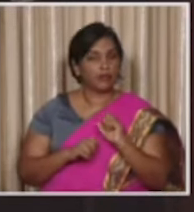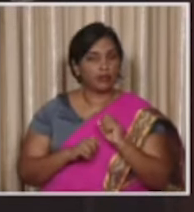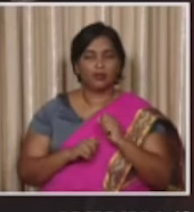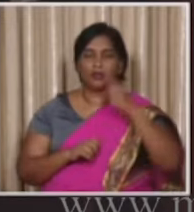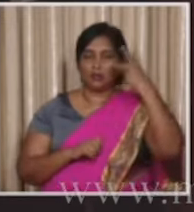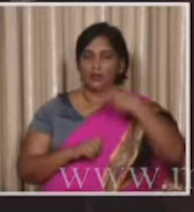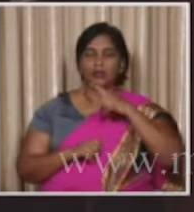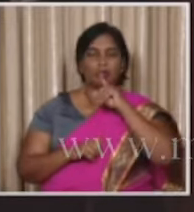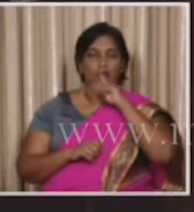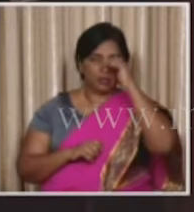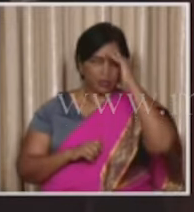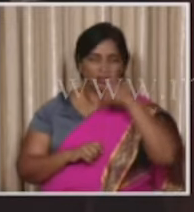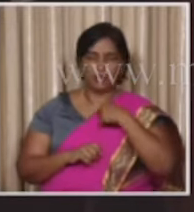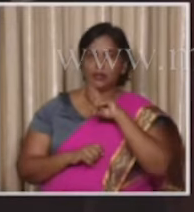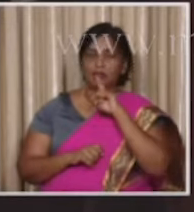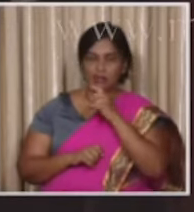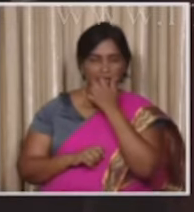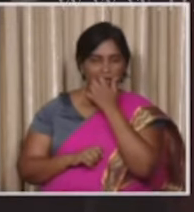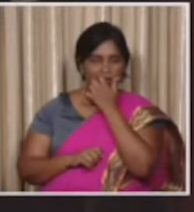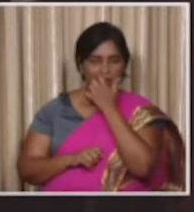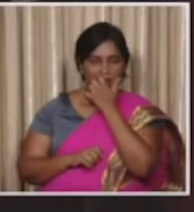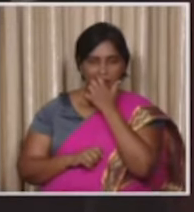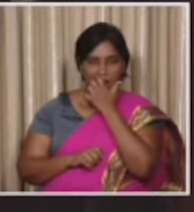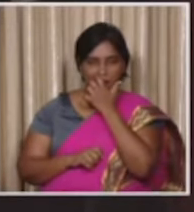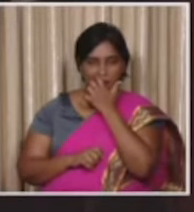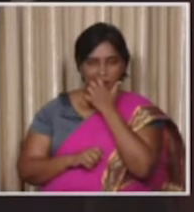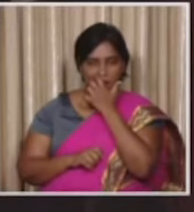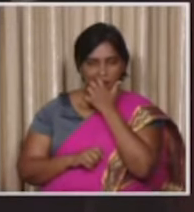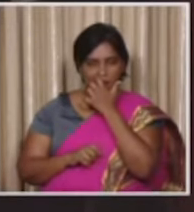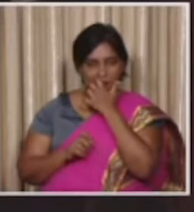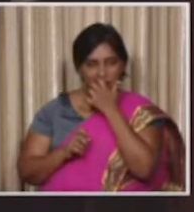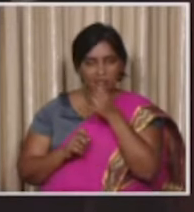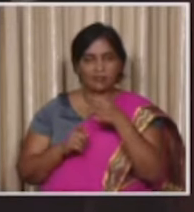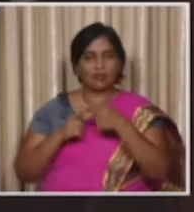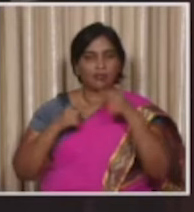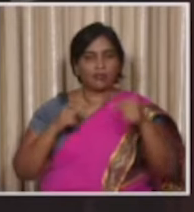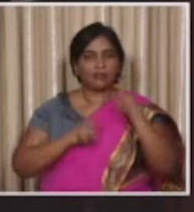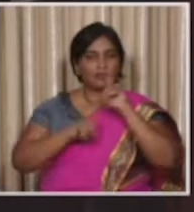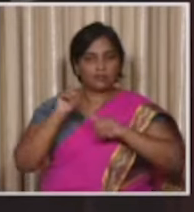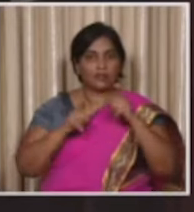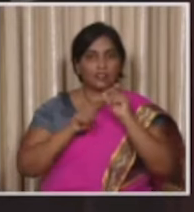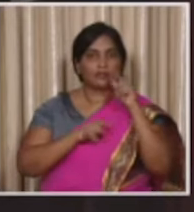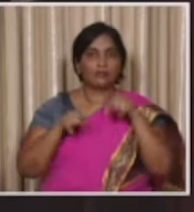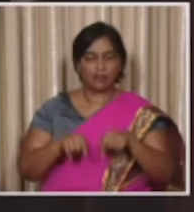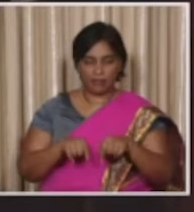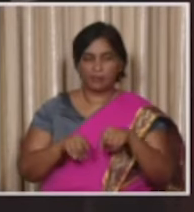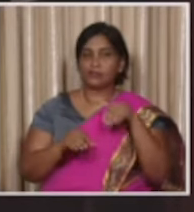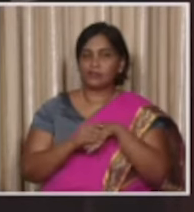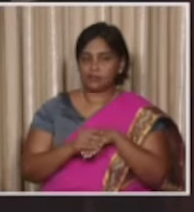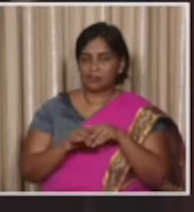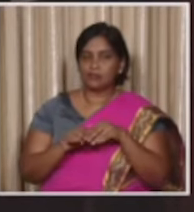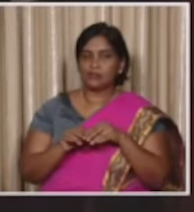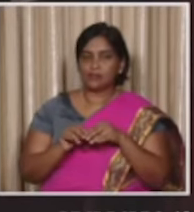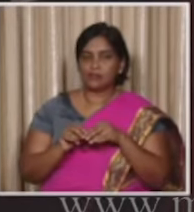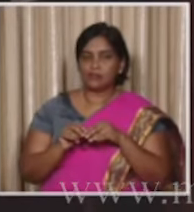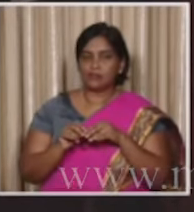නියෝජ්‍ය කතානායකතුමනි මම ඉල්ලීමක් කරනවා අපේ විපක්ෂ නායකතුමාගෙන් එතන කරන සාකච්ඡාව මේක පාර්ලිමේන්තුවේ සභා ගැබ